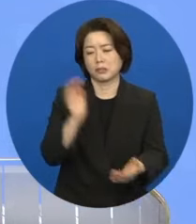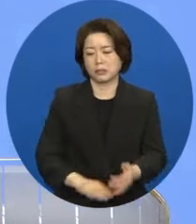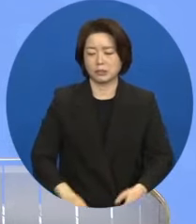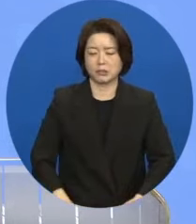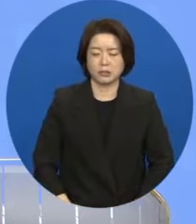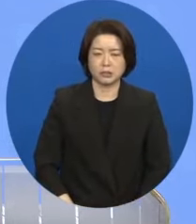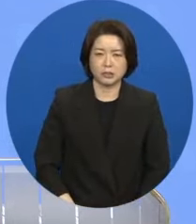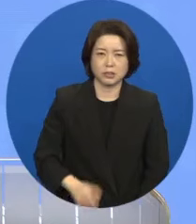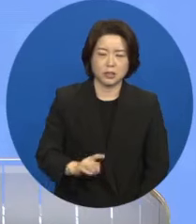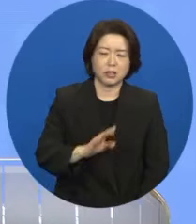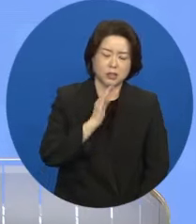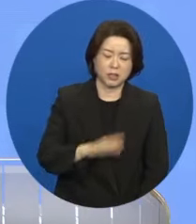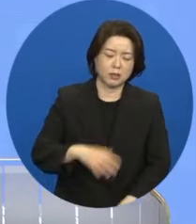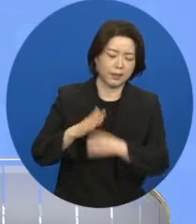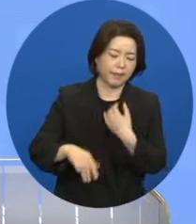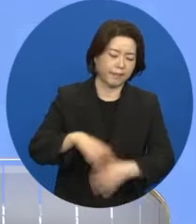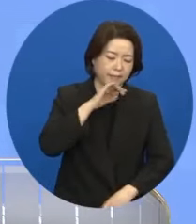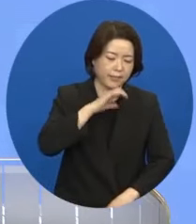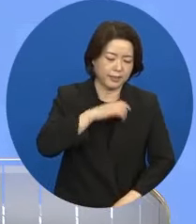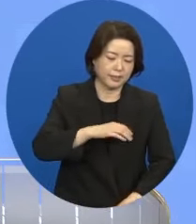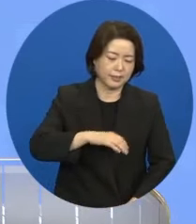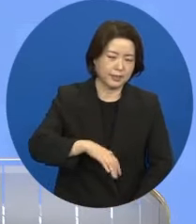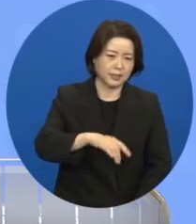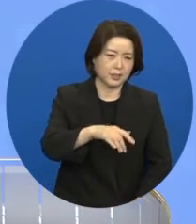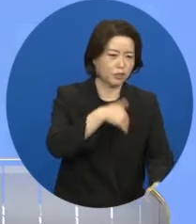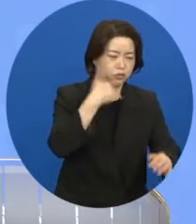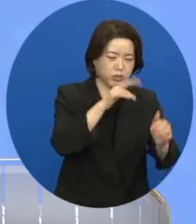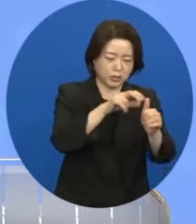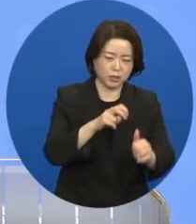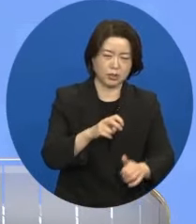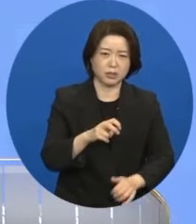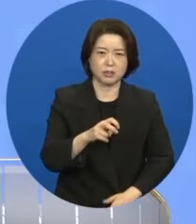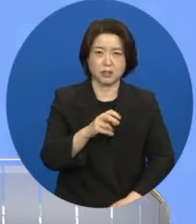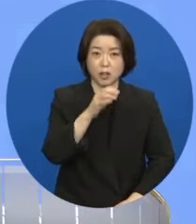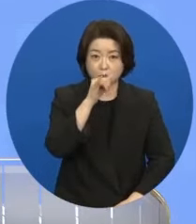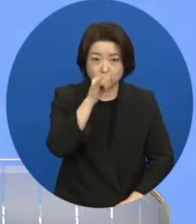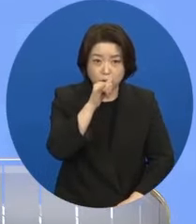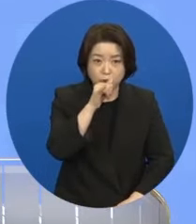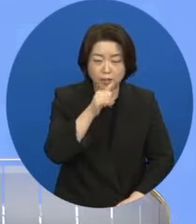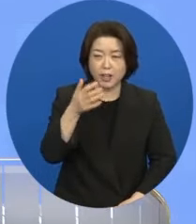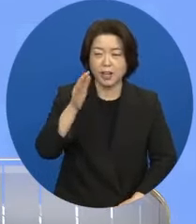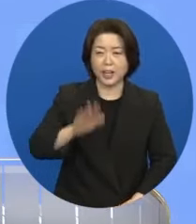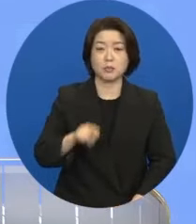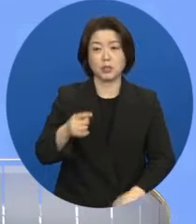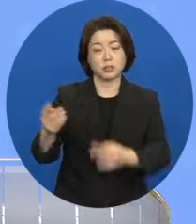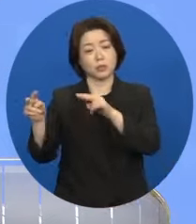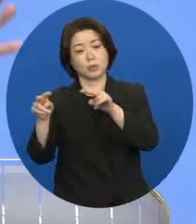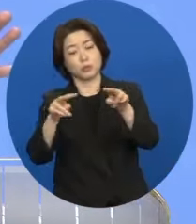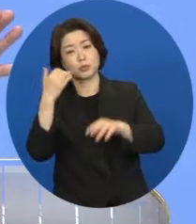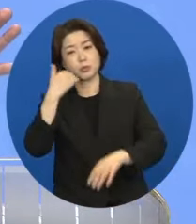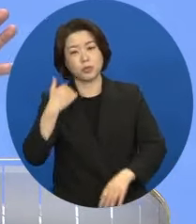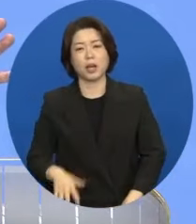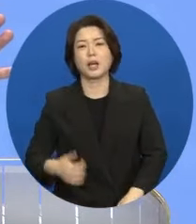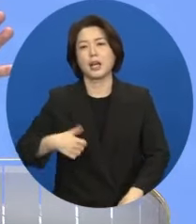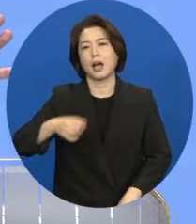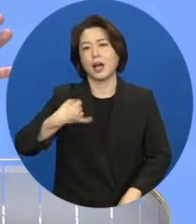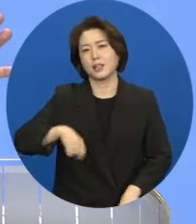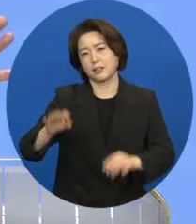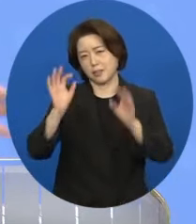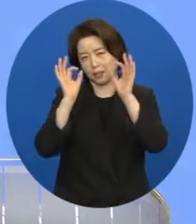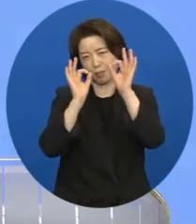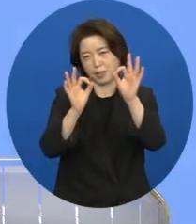막 하나님 원망하고 누구 원망하고 이럴 수 있어요 근데 그거를 누가 냐면 자녀들이 봅니다 전염이